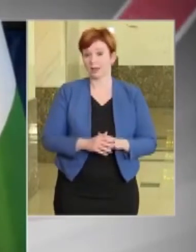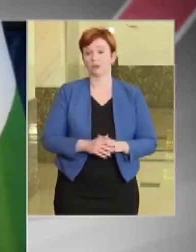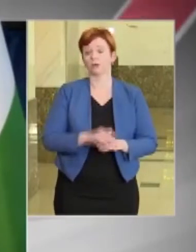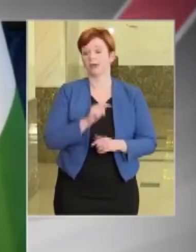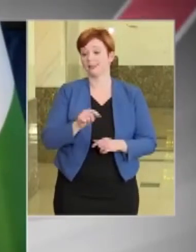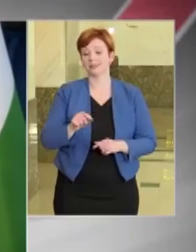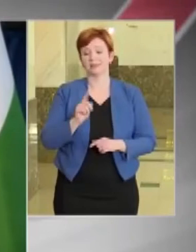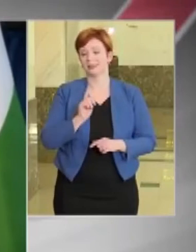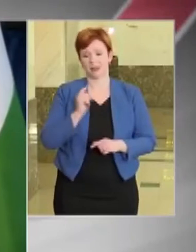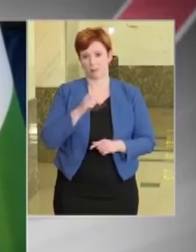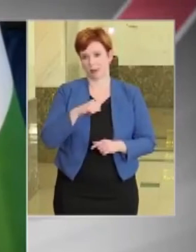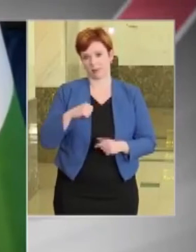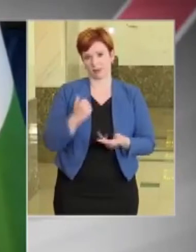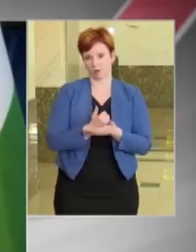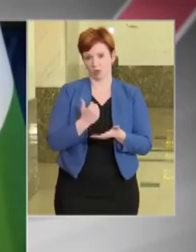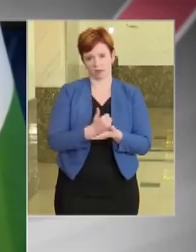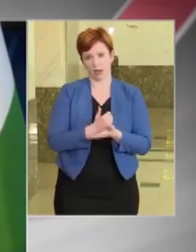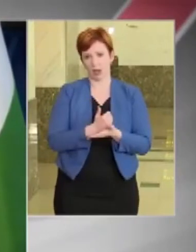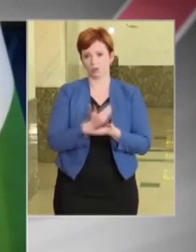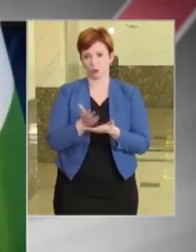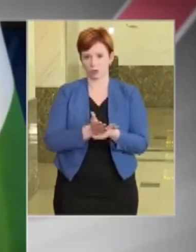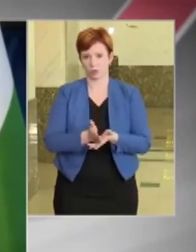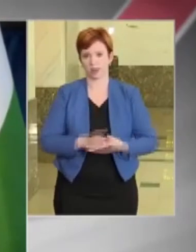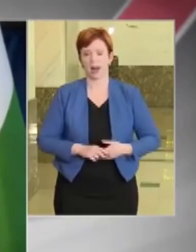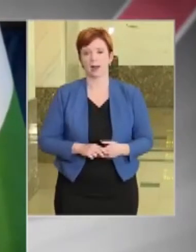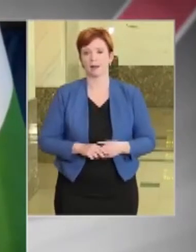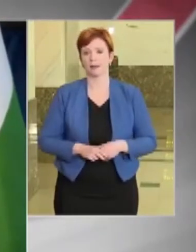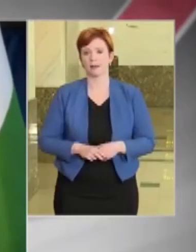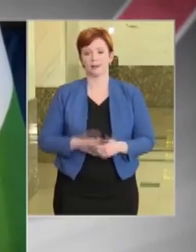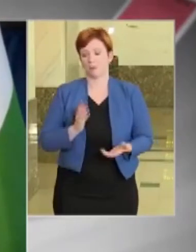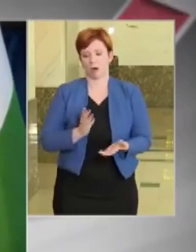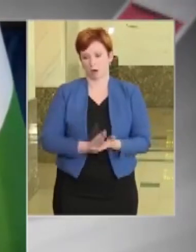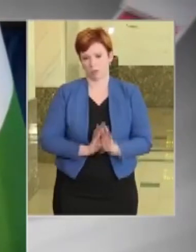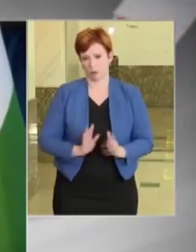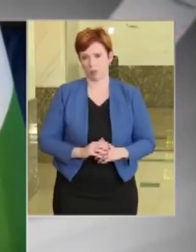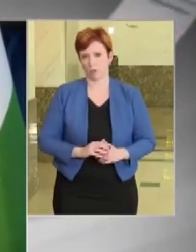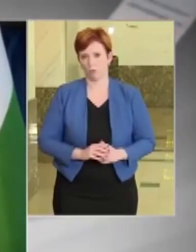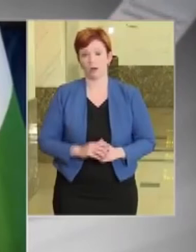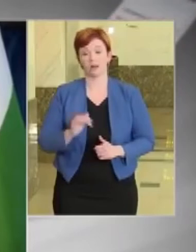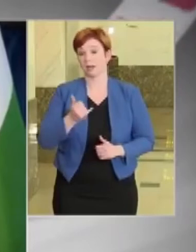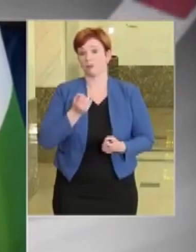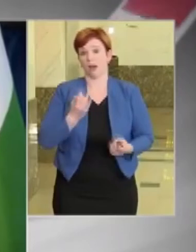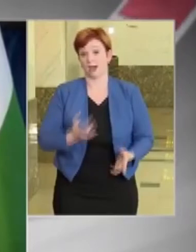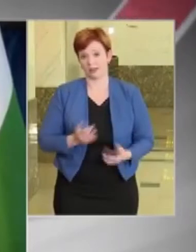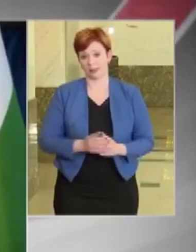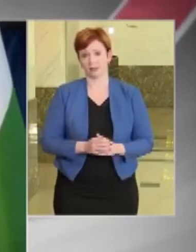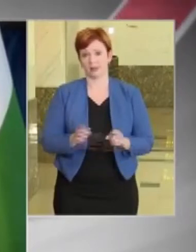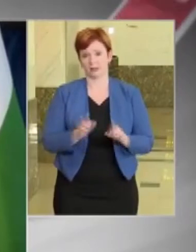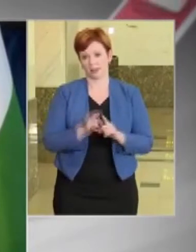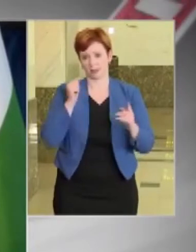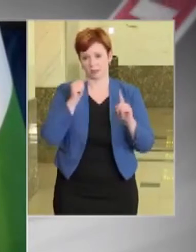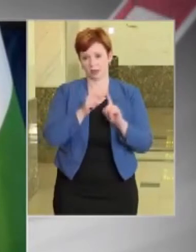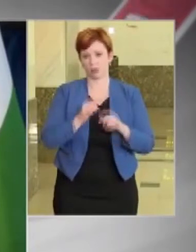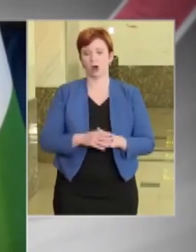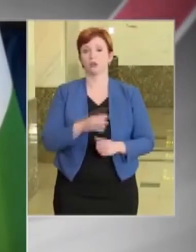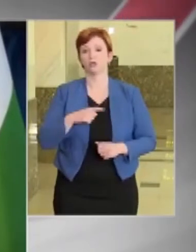egyéni felhasználásra alkalmasak, nem is engedélyezettek erre a célra. Müller Cecília